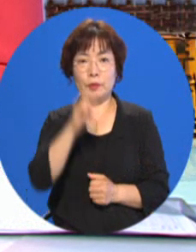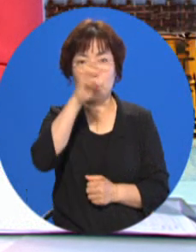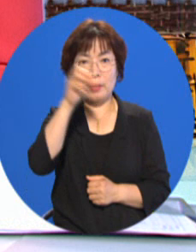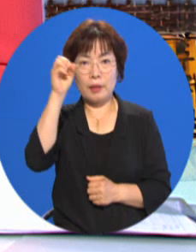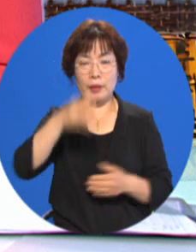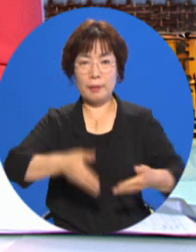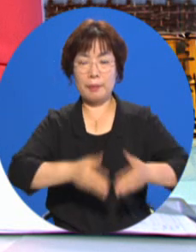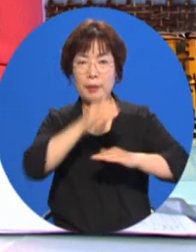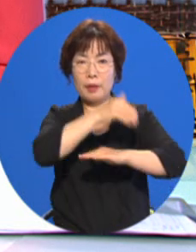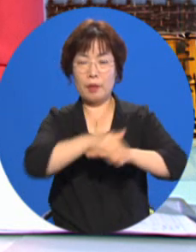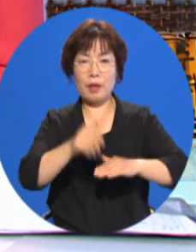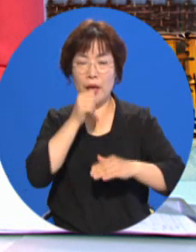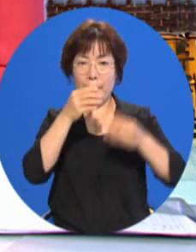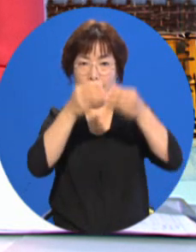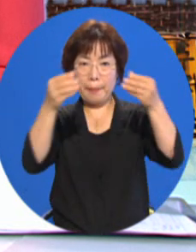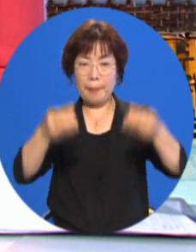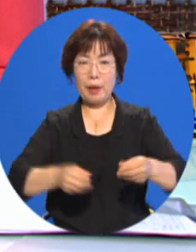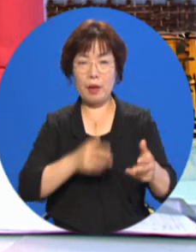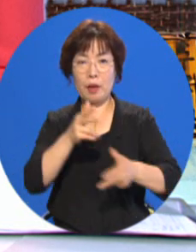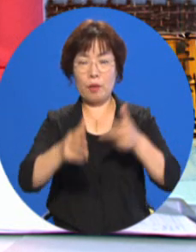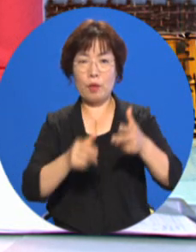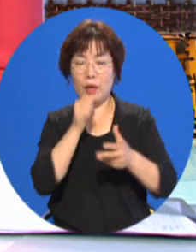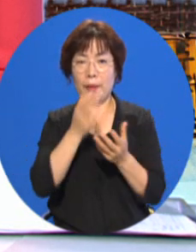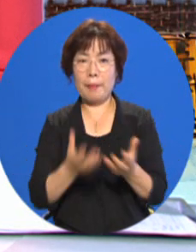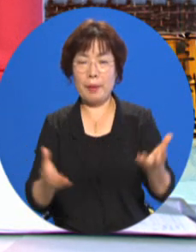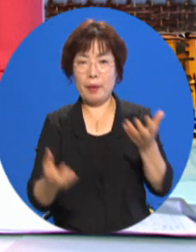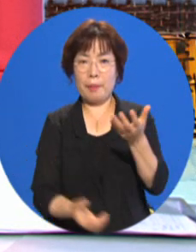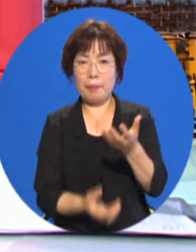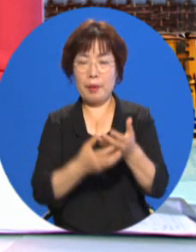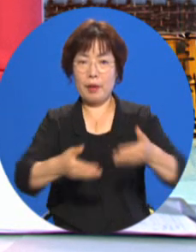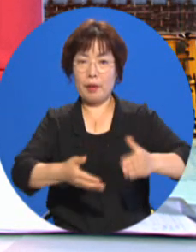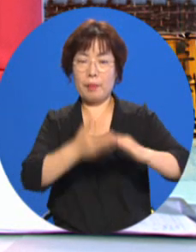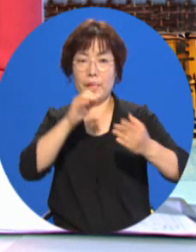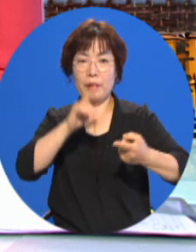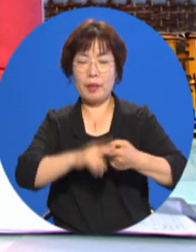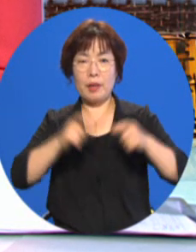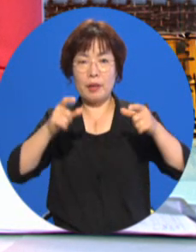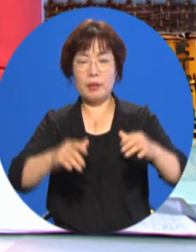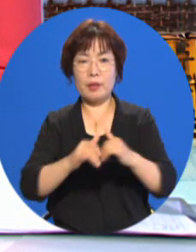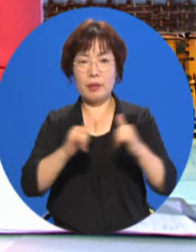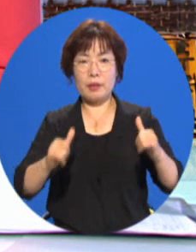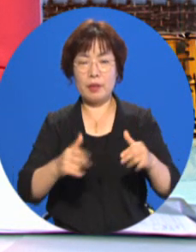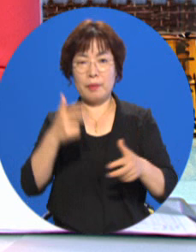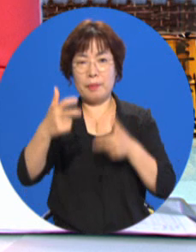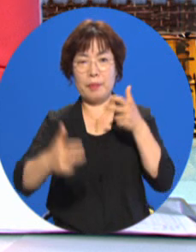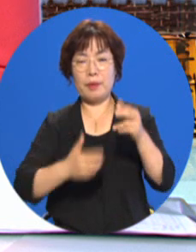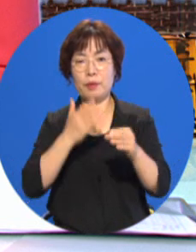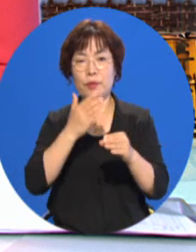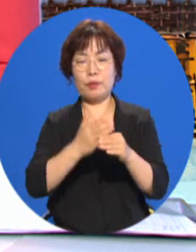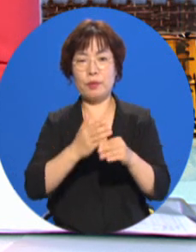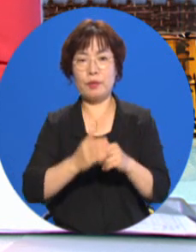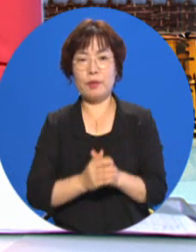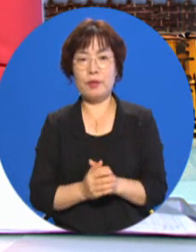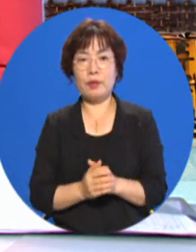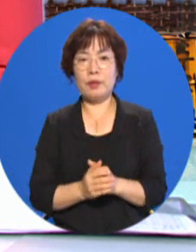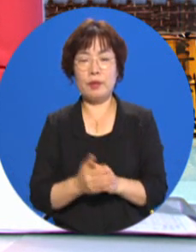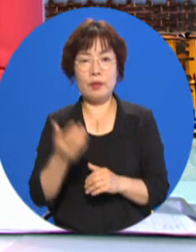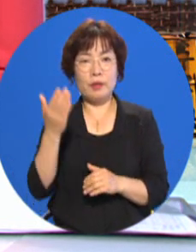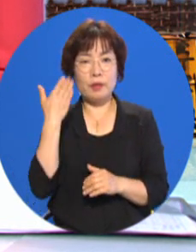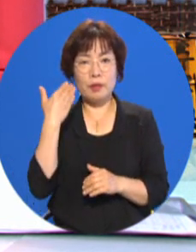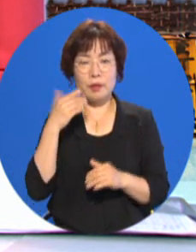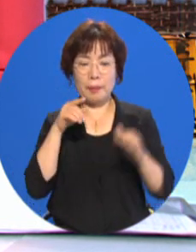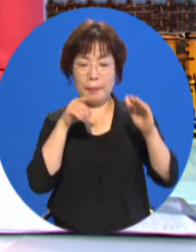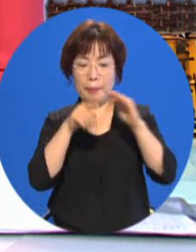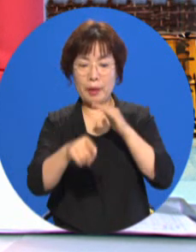광양에 들어설 알루미늄 공장의 용해로 설치를 둘러싸고 주민들 사이에 찬반 논란이 뜨겁습니다. 지난주